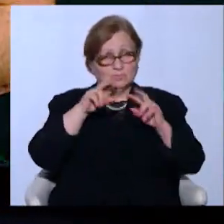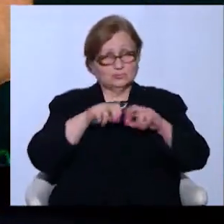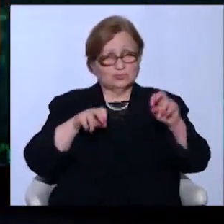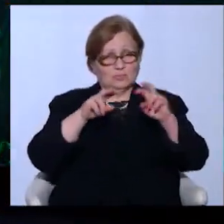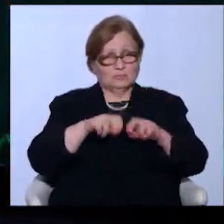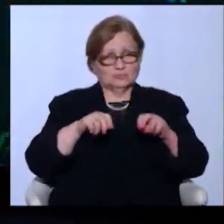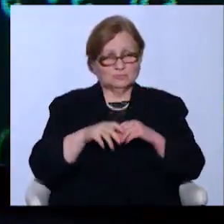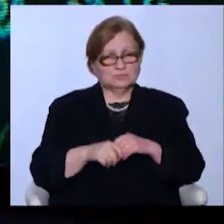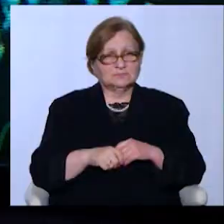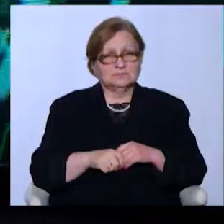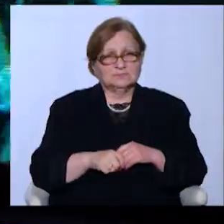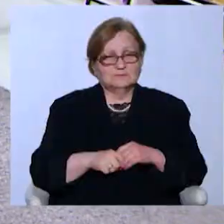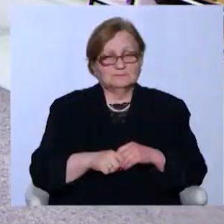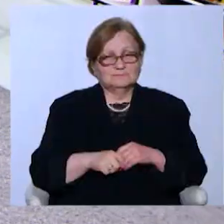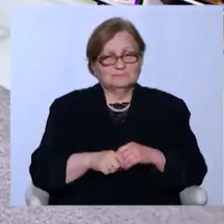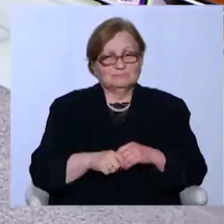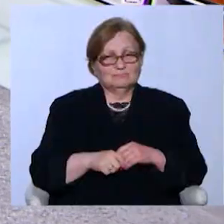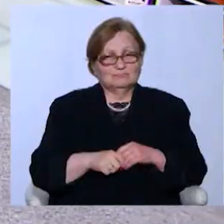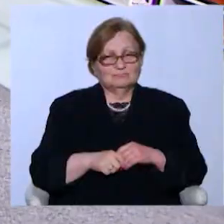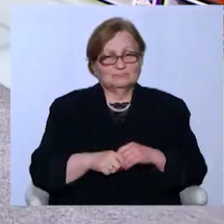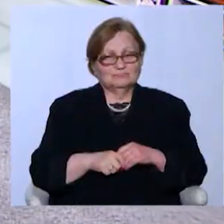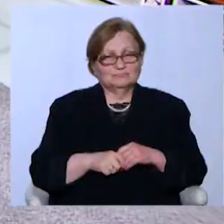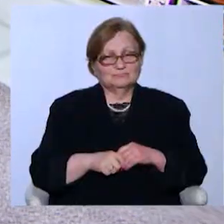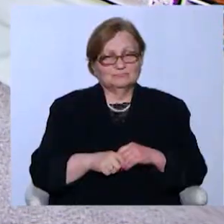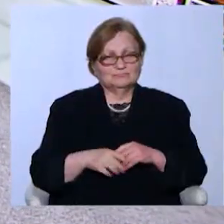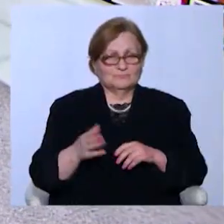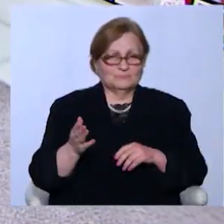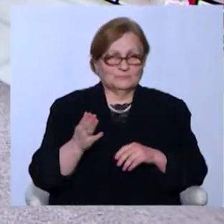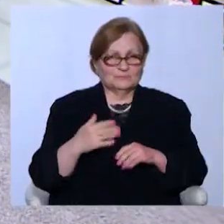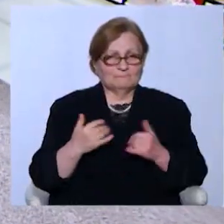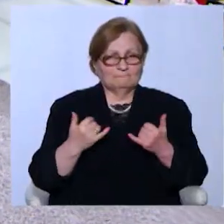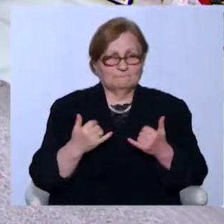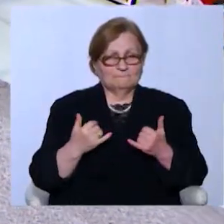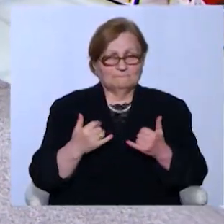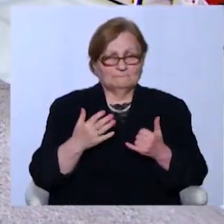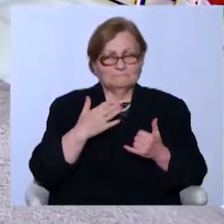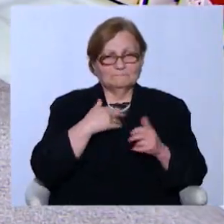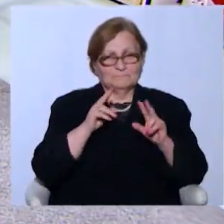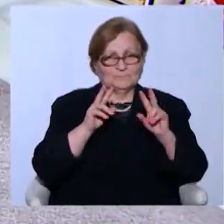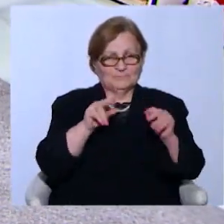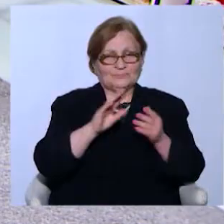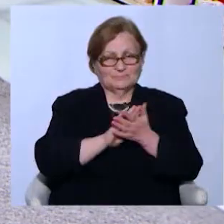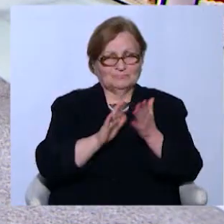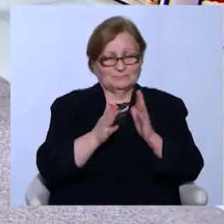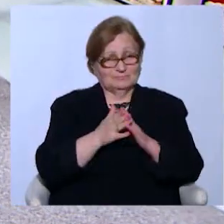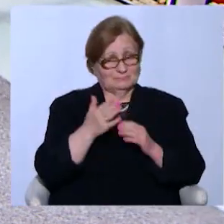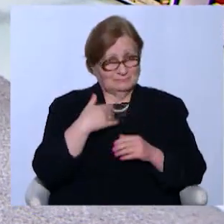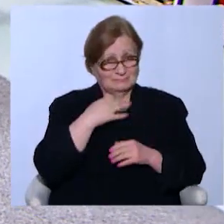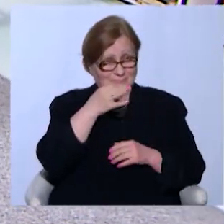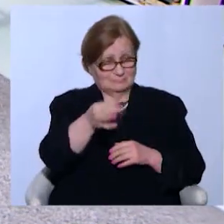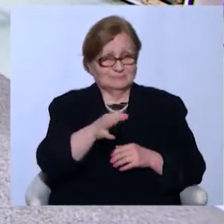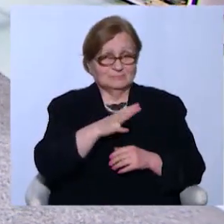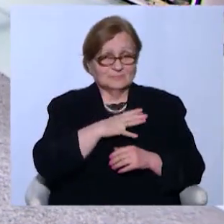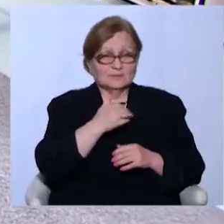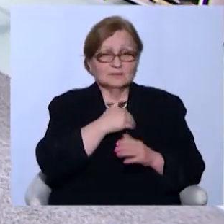გადაამოწმოთ. ძალიან კარგი. მოდით ახლა ჩემი დანაპირები მინდა რომ შევასრულო. მინდა